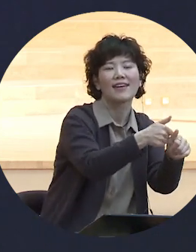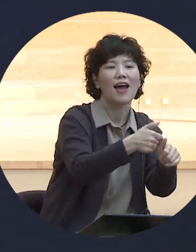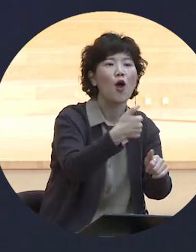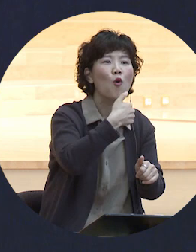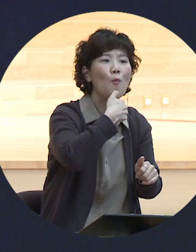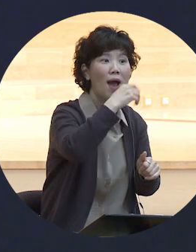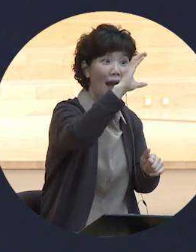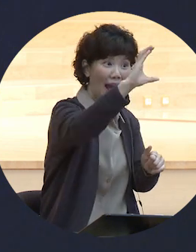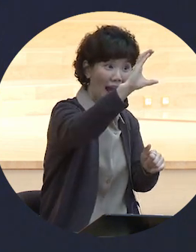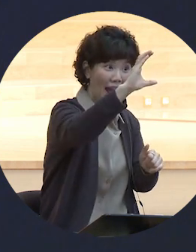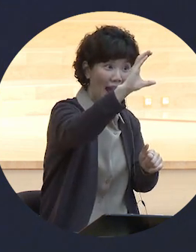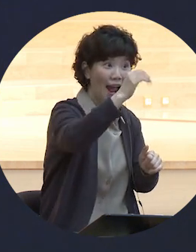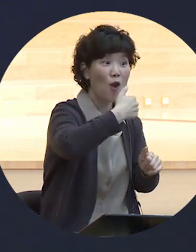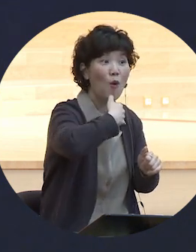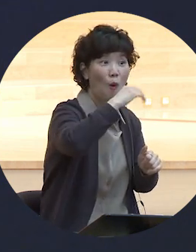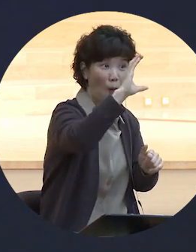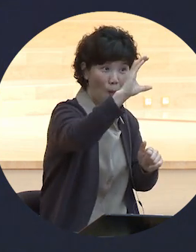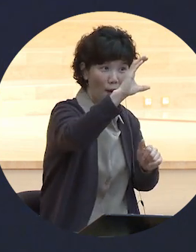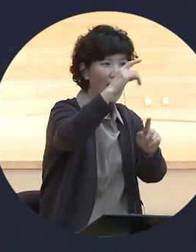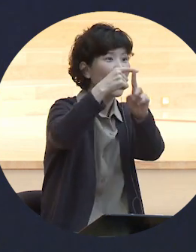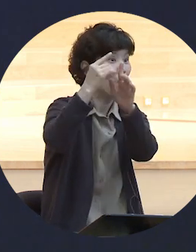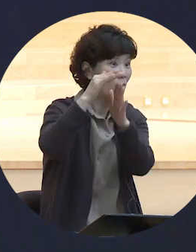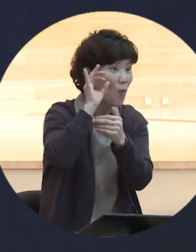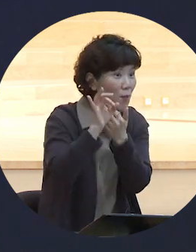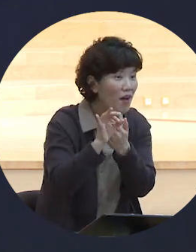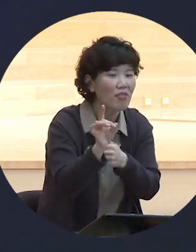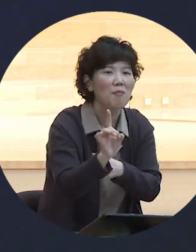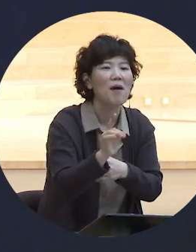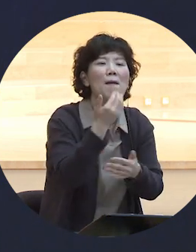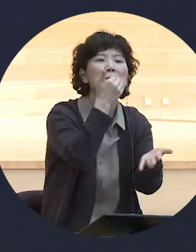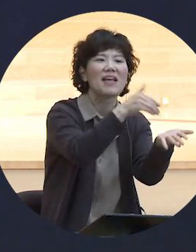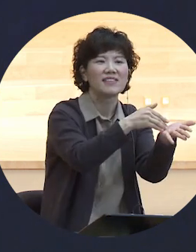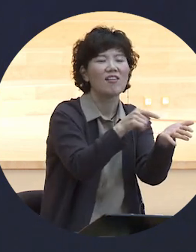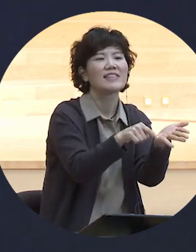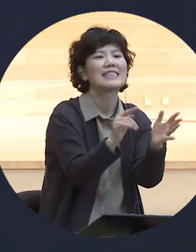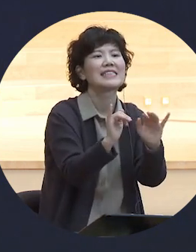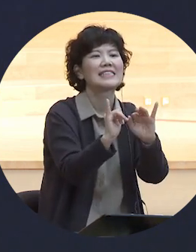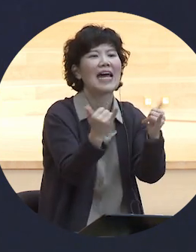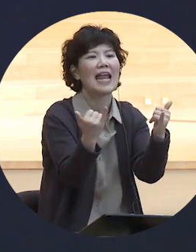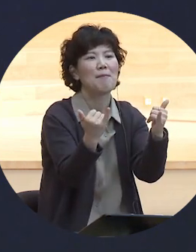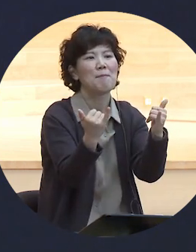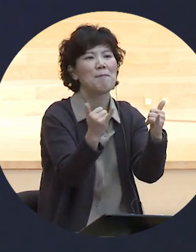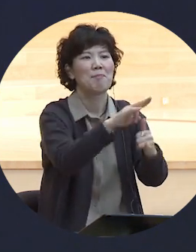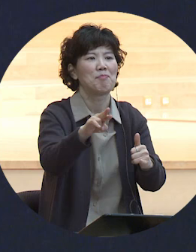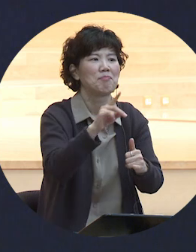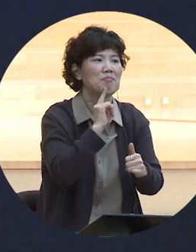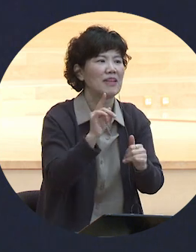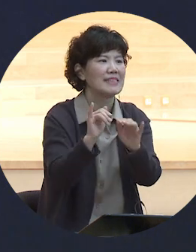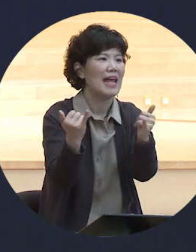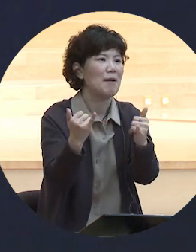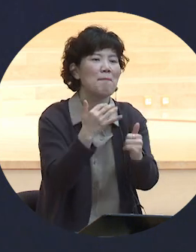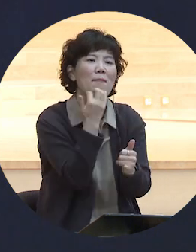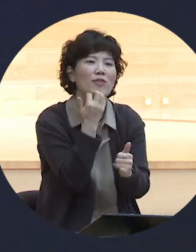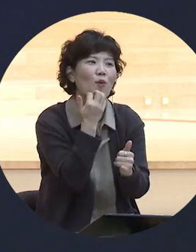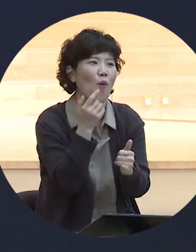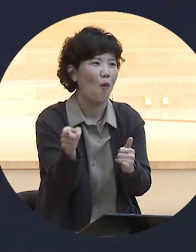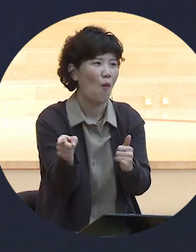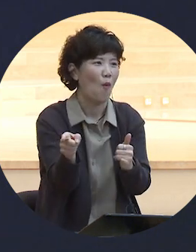캐톨릭 가운데는 이 반석은 사람이다. 인간 베드로다. 왜냐하면